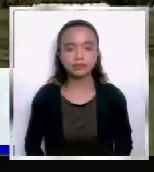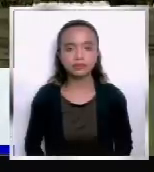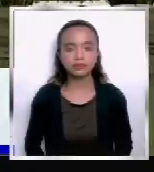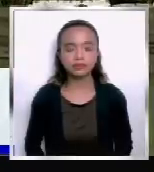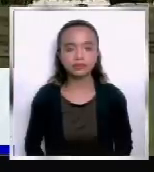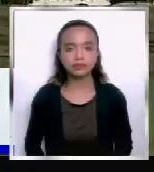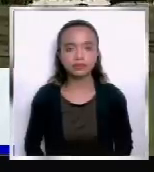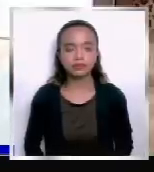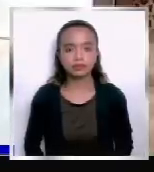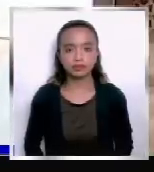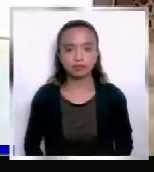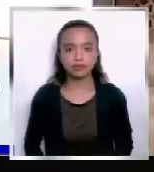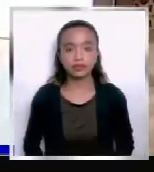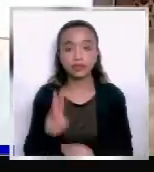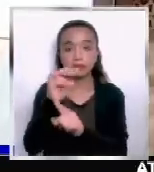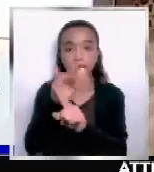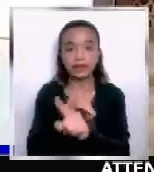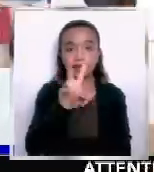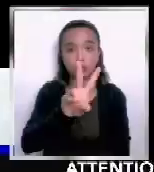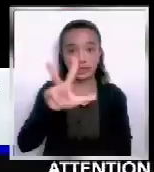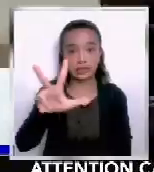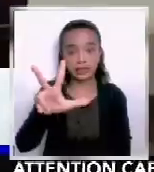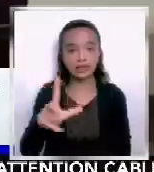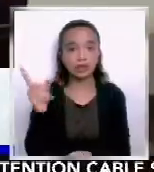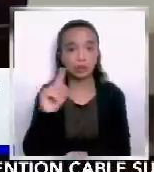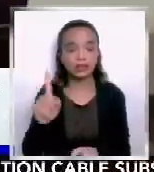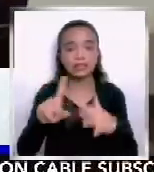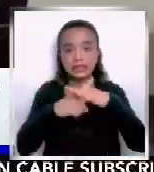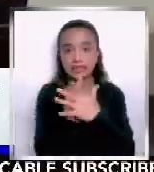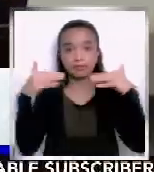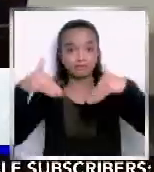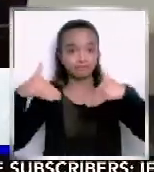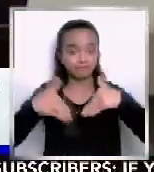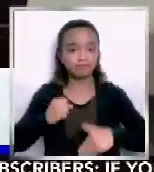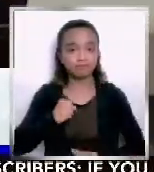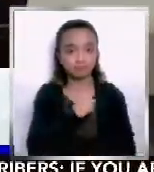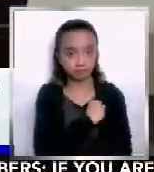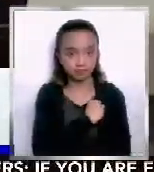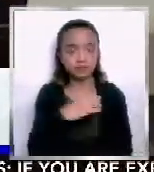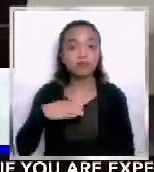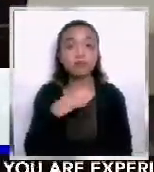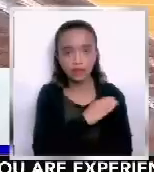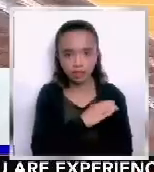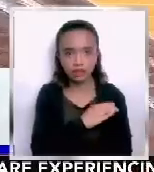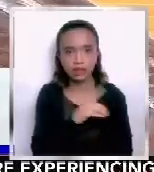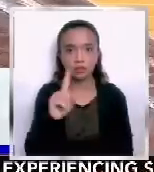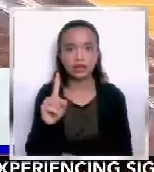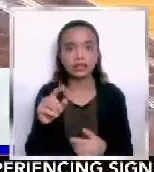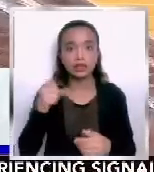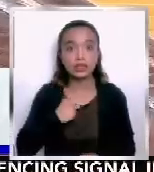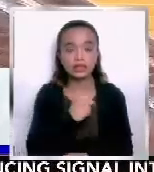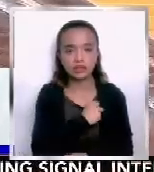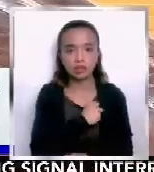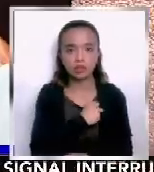Sa Lunes, May 23, pagbukas ng sesyon ng Kongreso, uupo ang Senado at Kamara bilang National Board of Canvassers na siyang opisyal